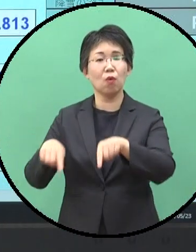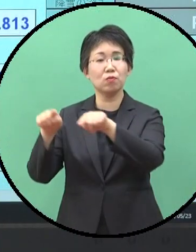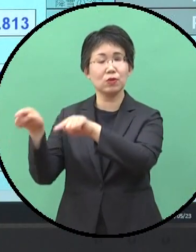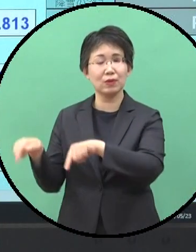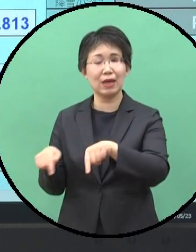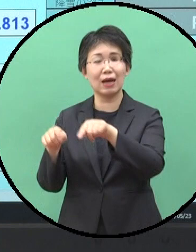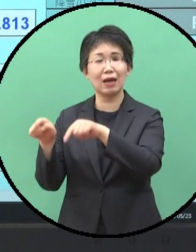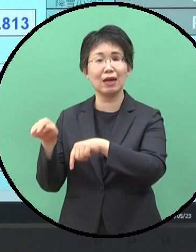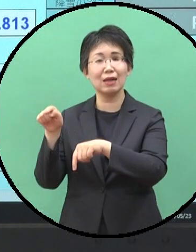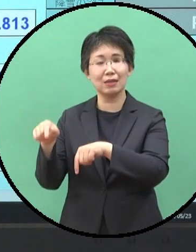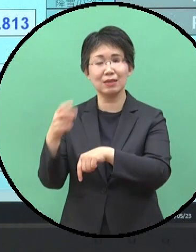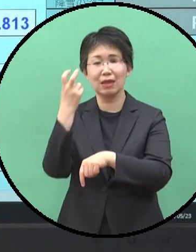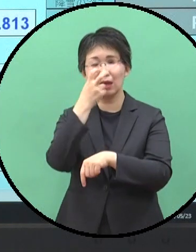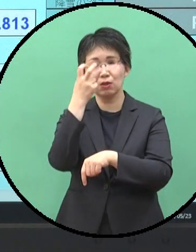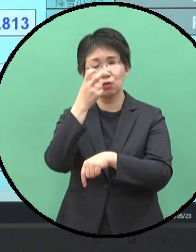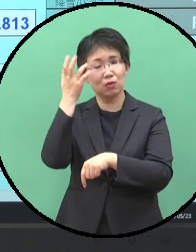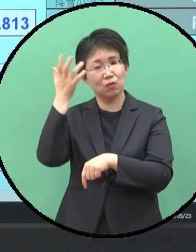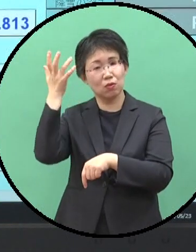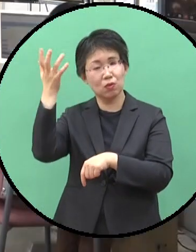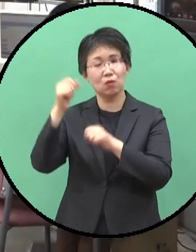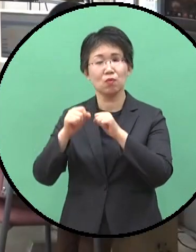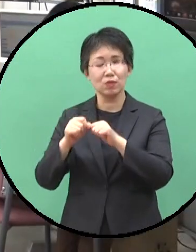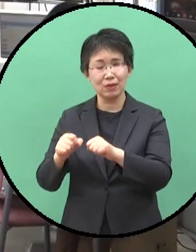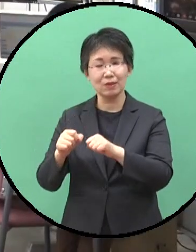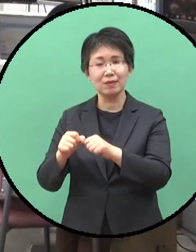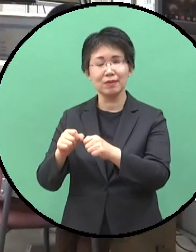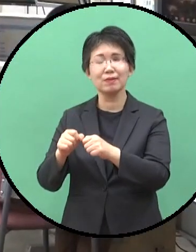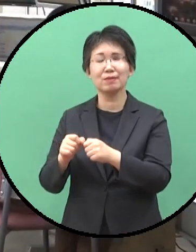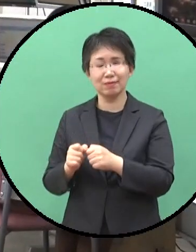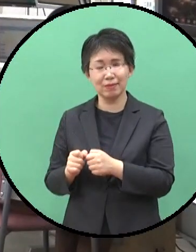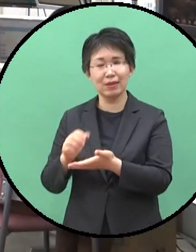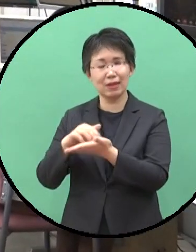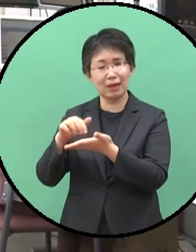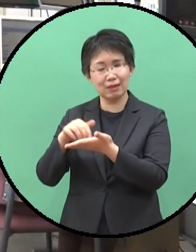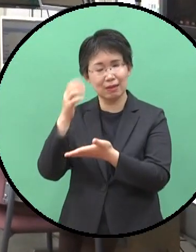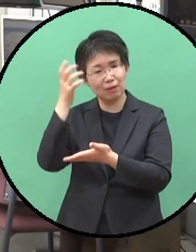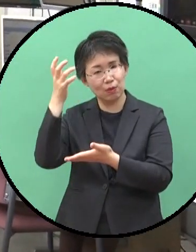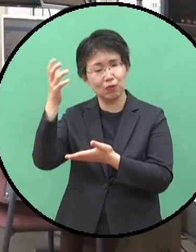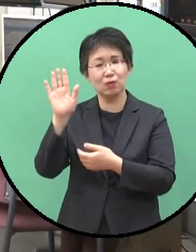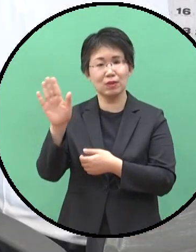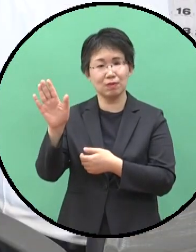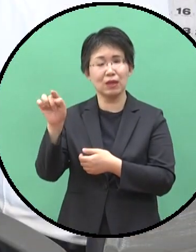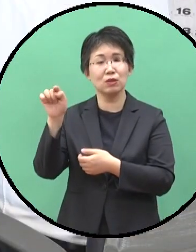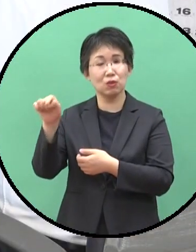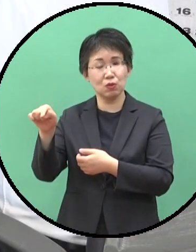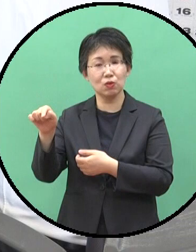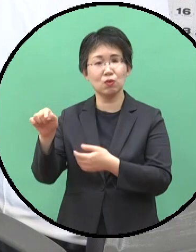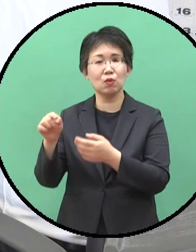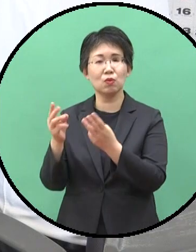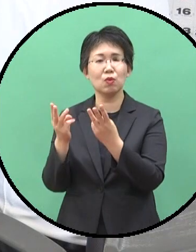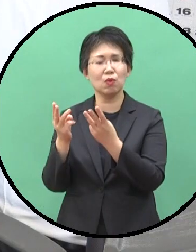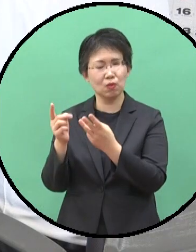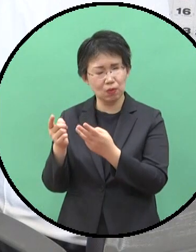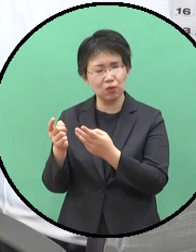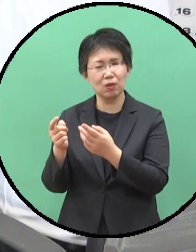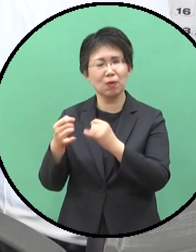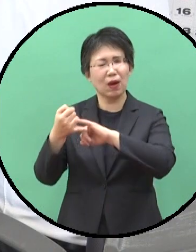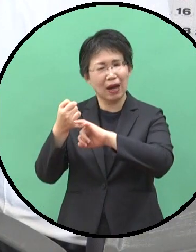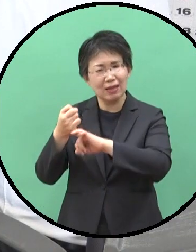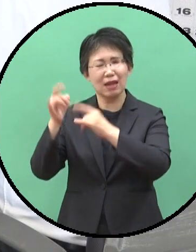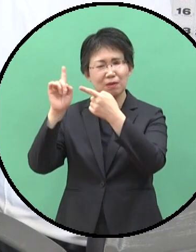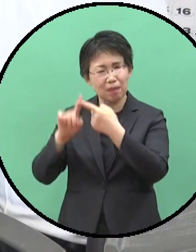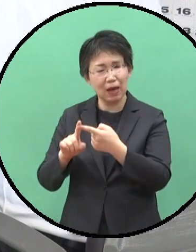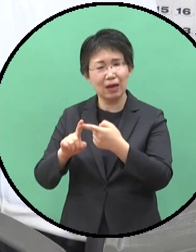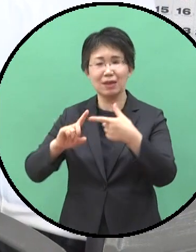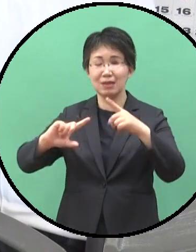回りまして、そちらの方で数値予報といって予報を計算して予想するわけなんですよね。その予報数値予報が必ずしも当たる